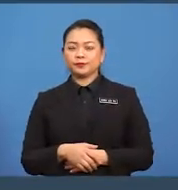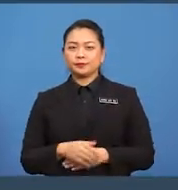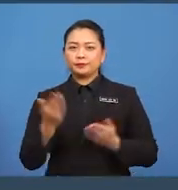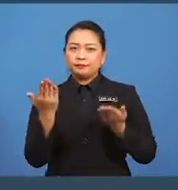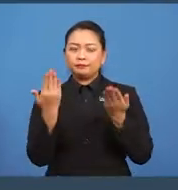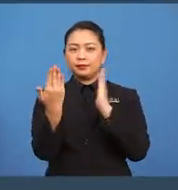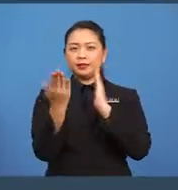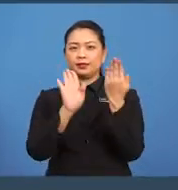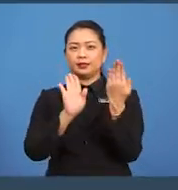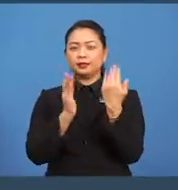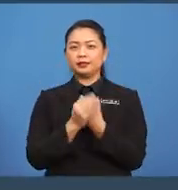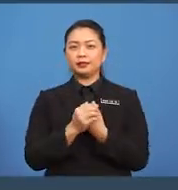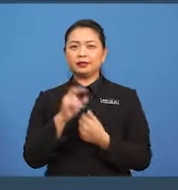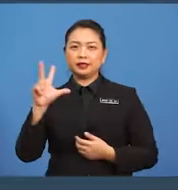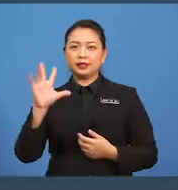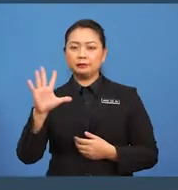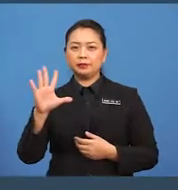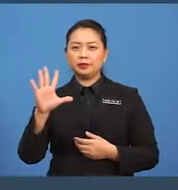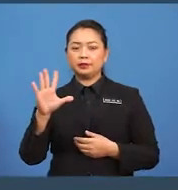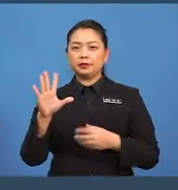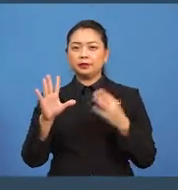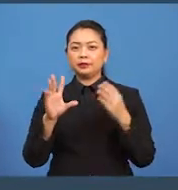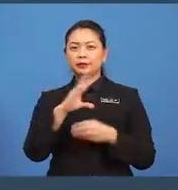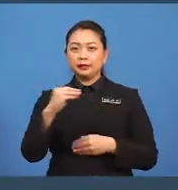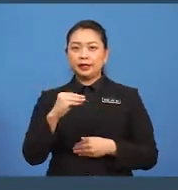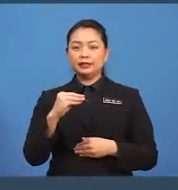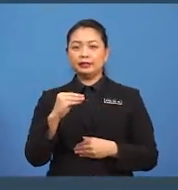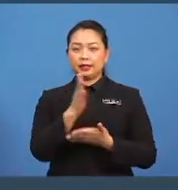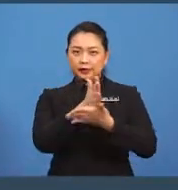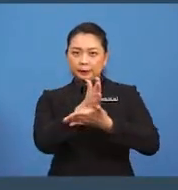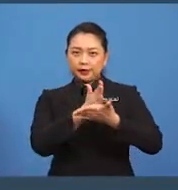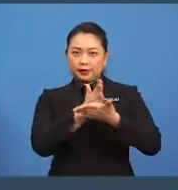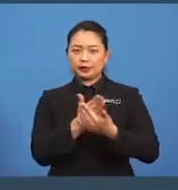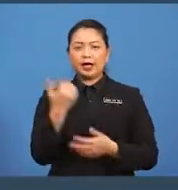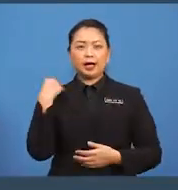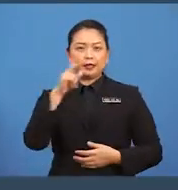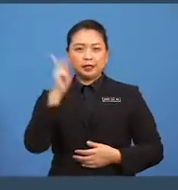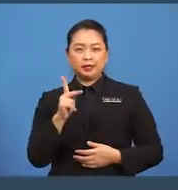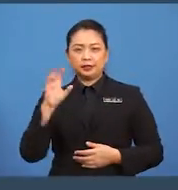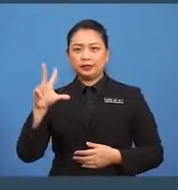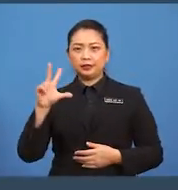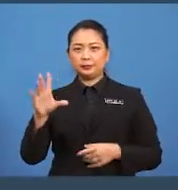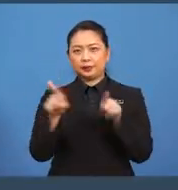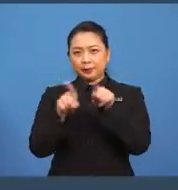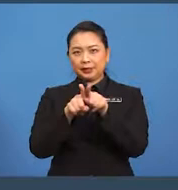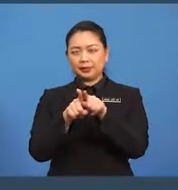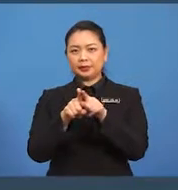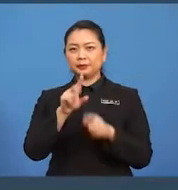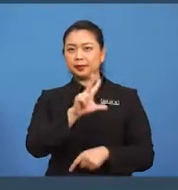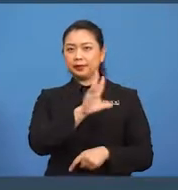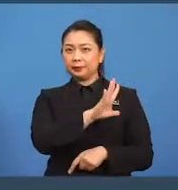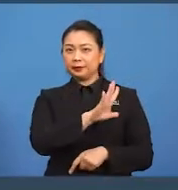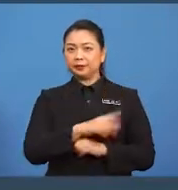Bandingkan item carian iaitu 35 dengan item pertengahan. Adakah 35 sama dengan